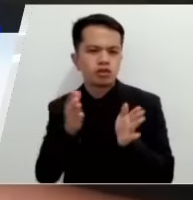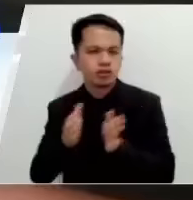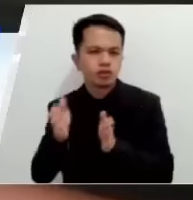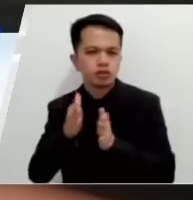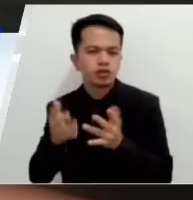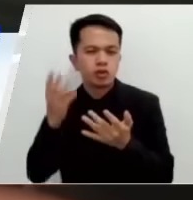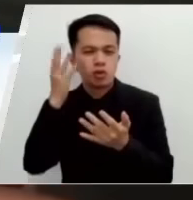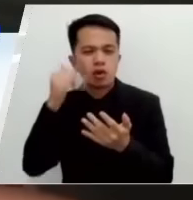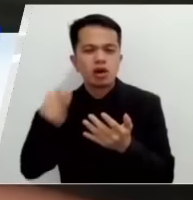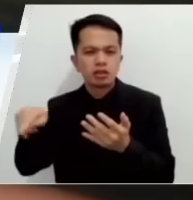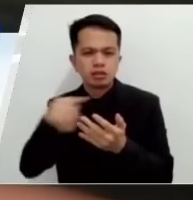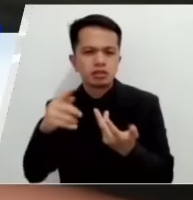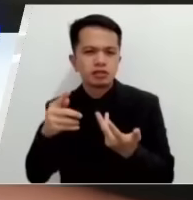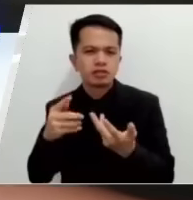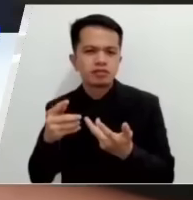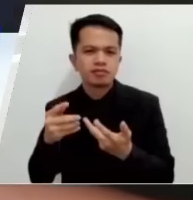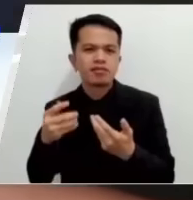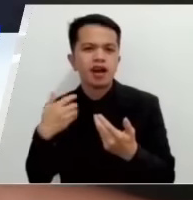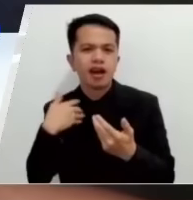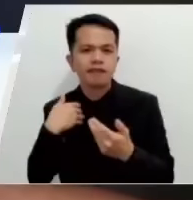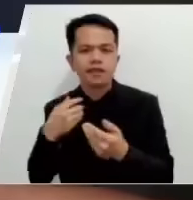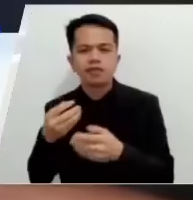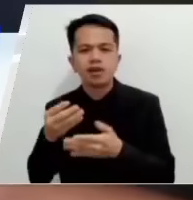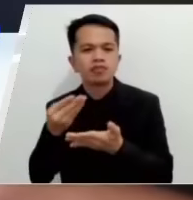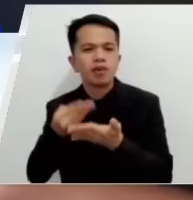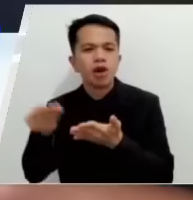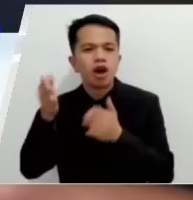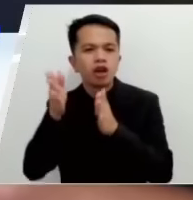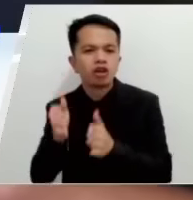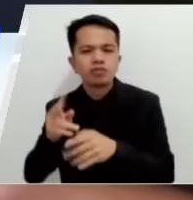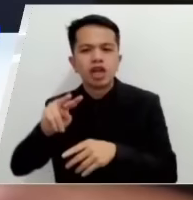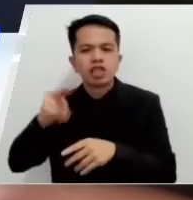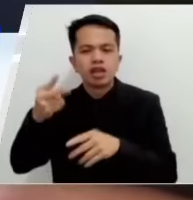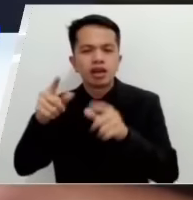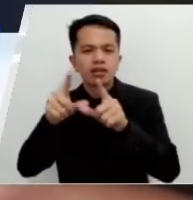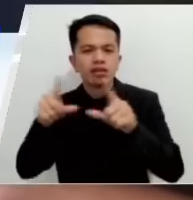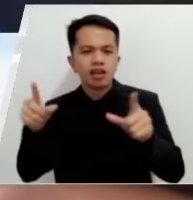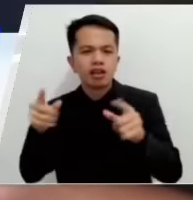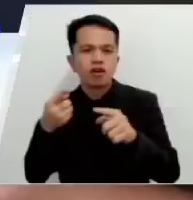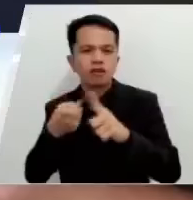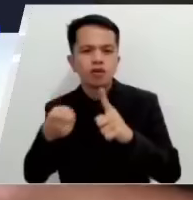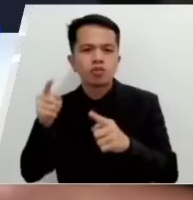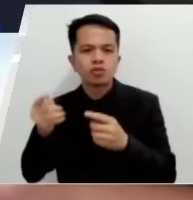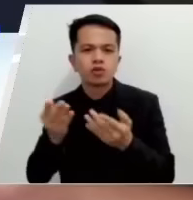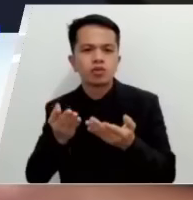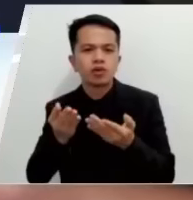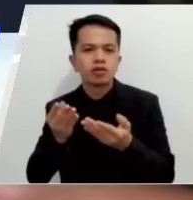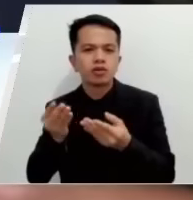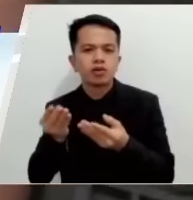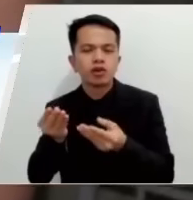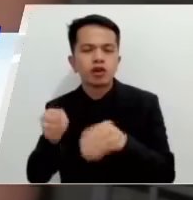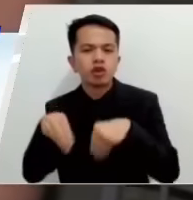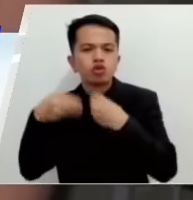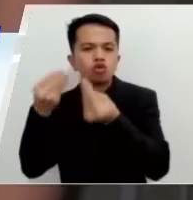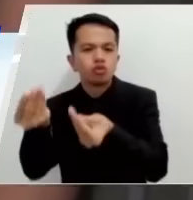allegedly supplier nila. Parang second layer sila of the supply chain ng illegal drugs dito sa ating